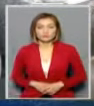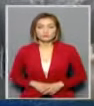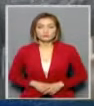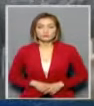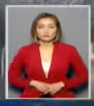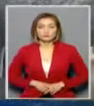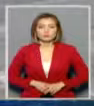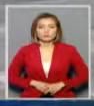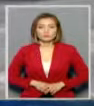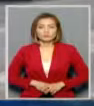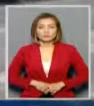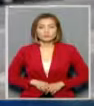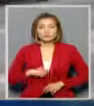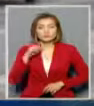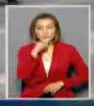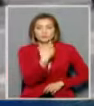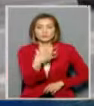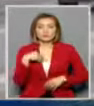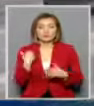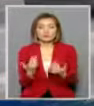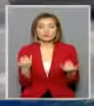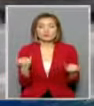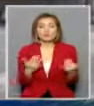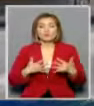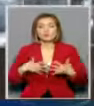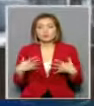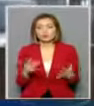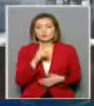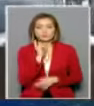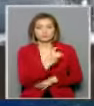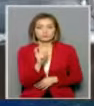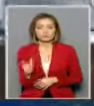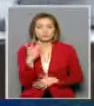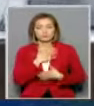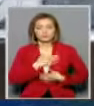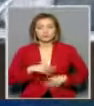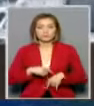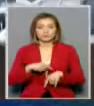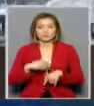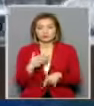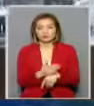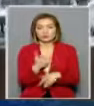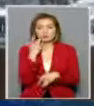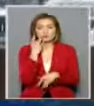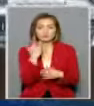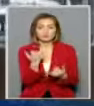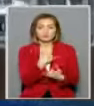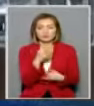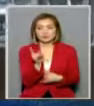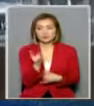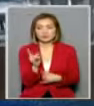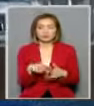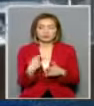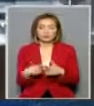помощь. Экономисты сетуют на то, что большая часть молодежи довольствуется доходом, предоставляя услуги такси